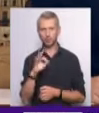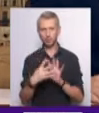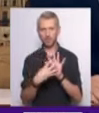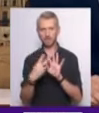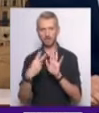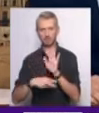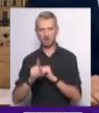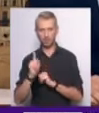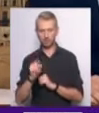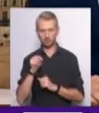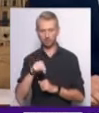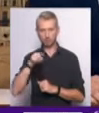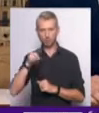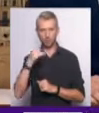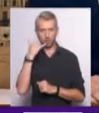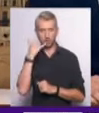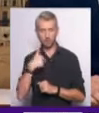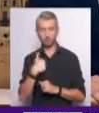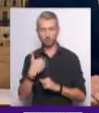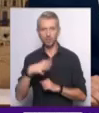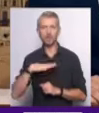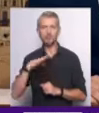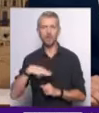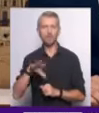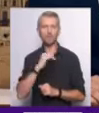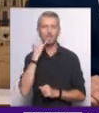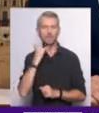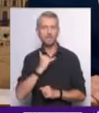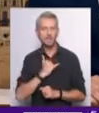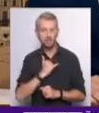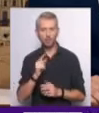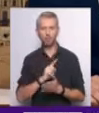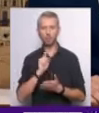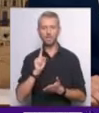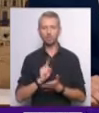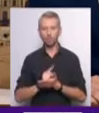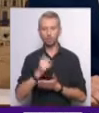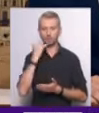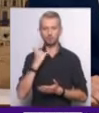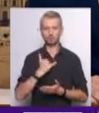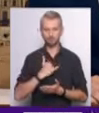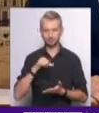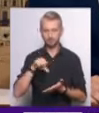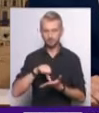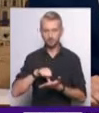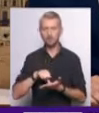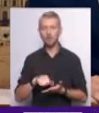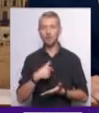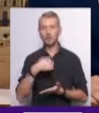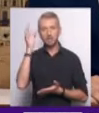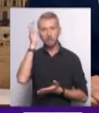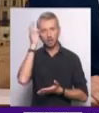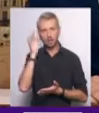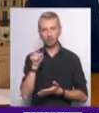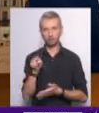223-09-71. Саме за цим номером телефону ми вже чекаємо всіх телефонних дзвінків. Обов'язково долучайтеся до нашої розмови. Я нагадаю, що пан